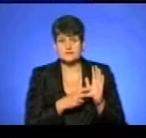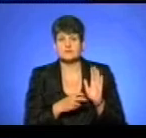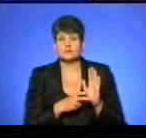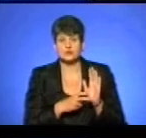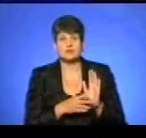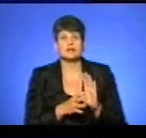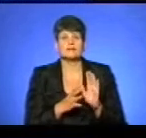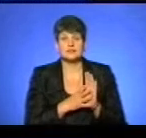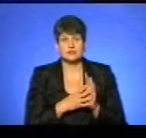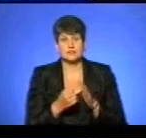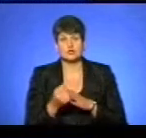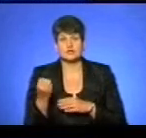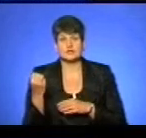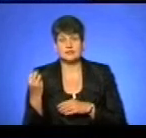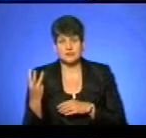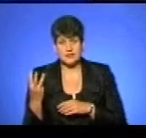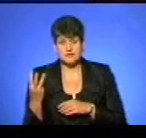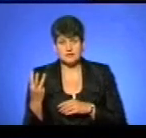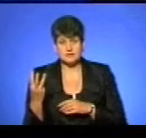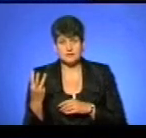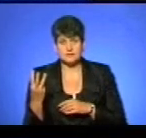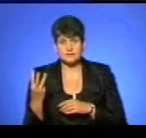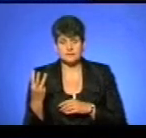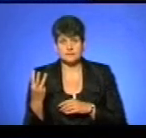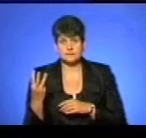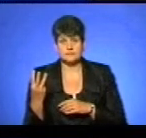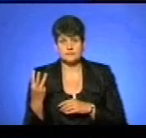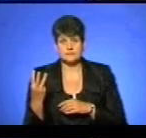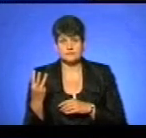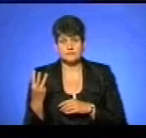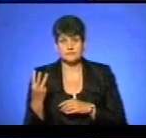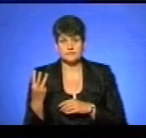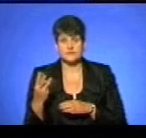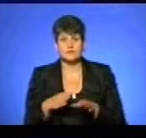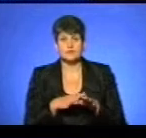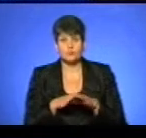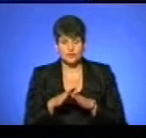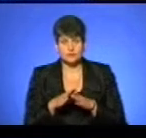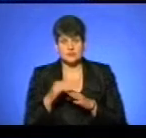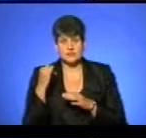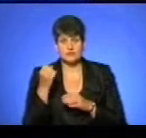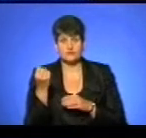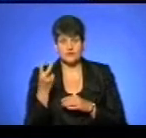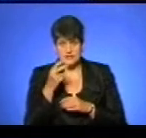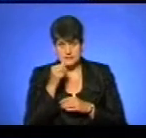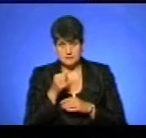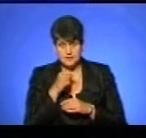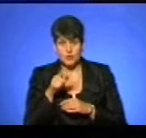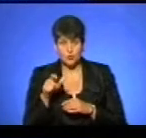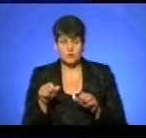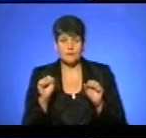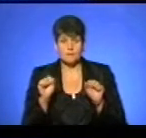від 9 до 13, я хотів би відмітити, до 13. Тобто випиняється телятку 12 місяців, люди